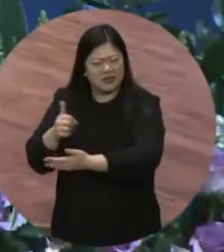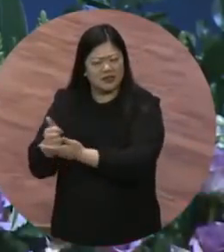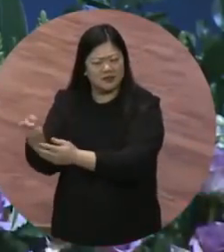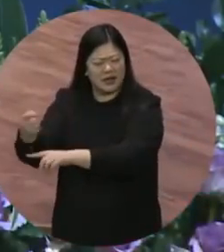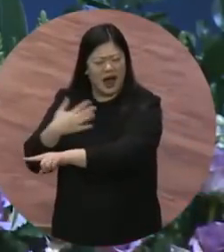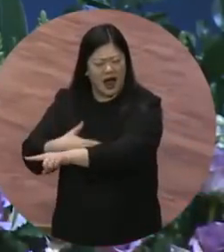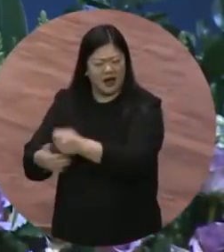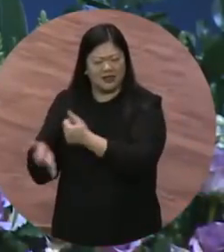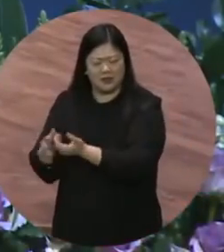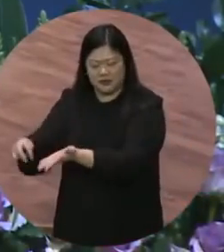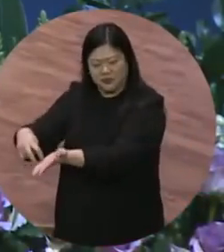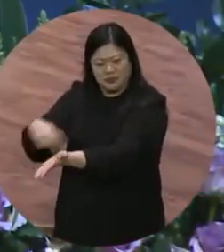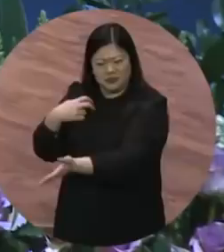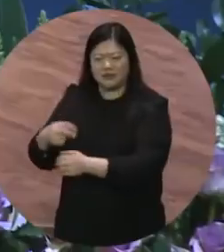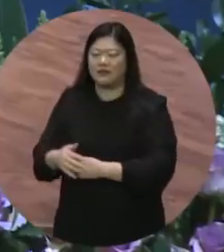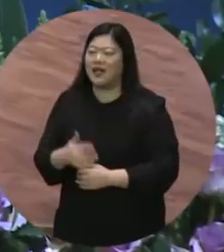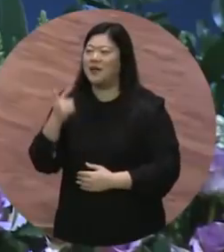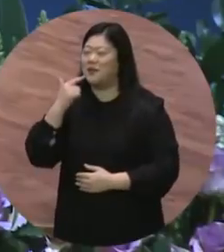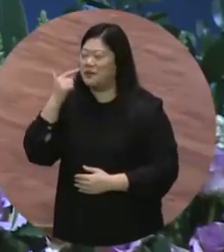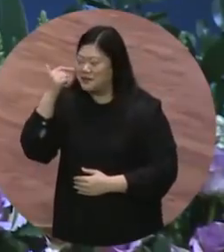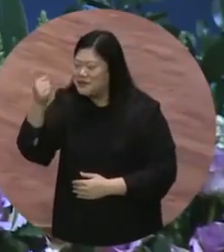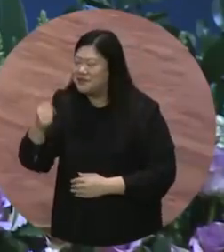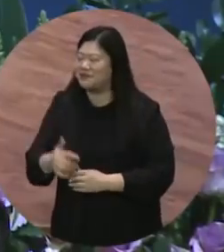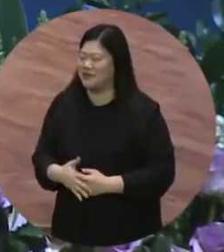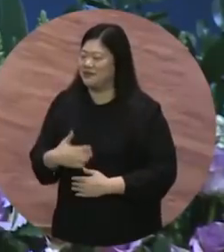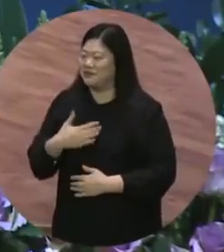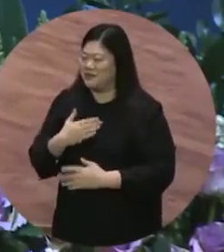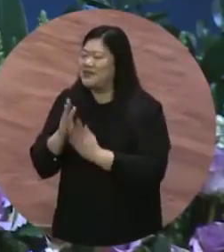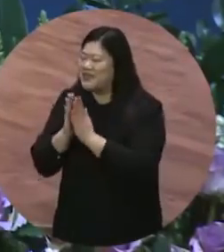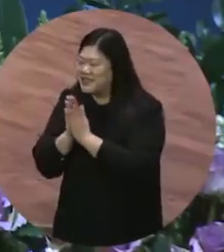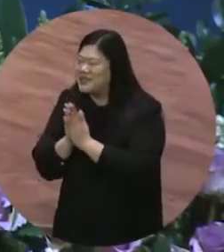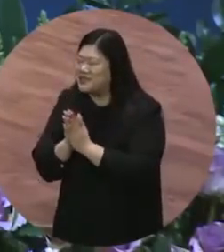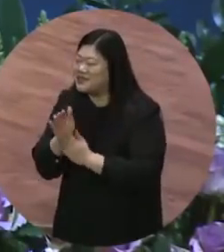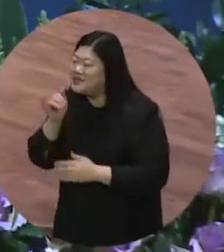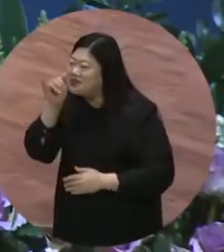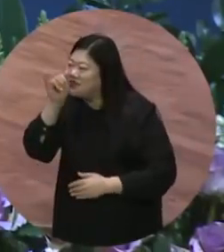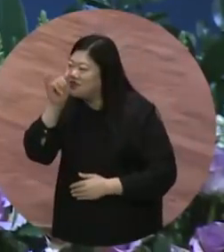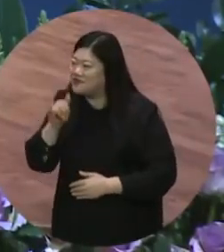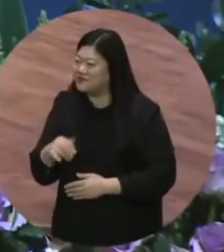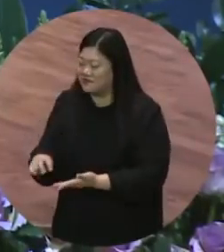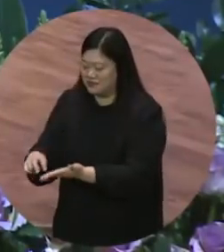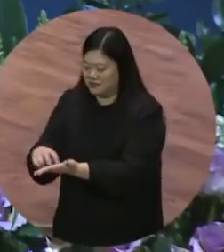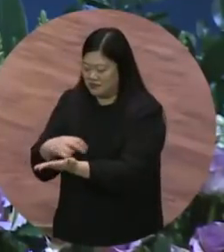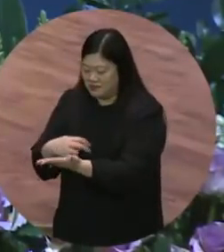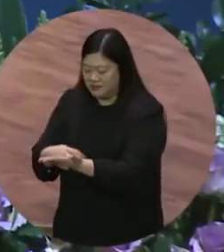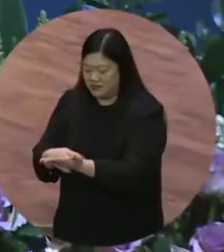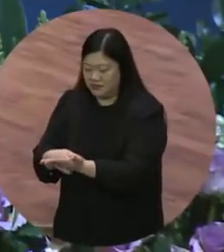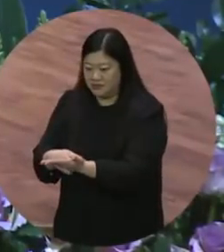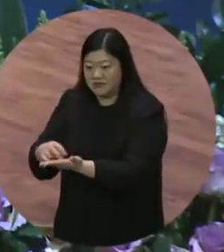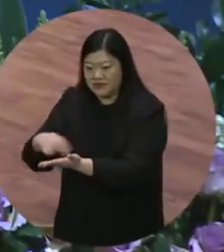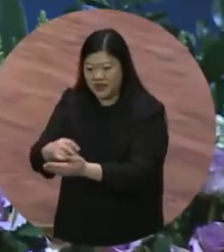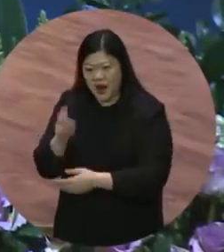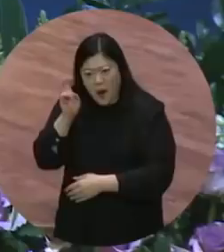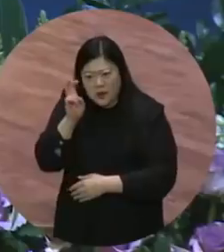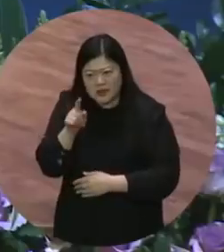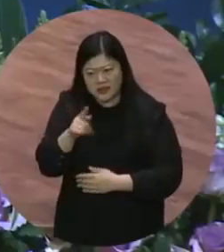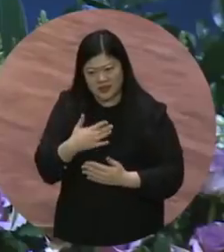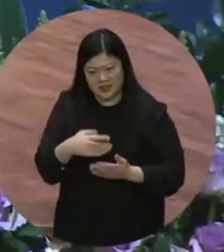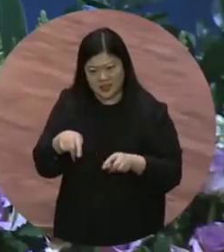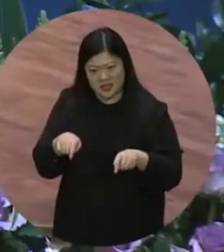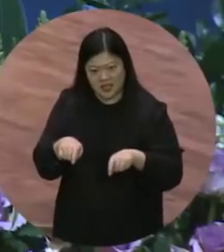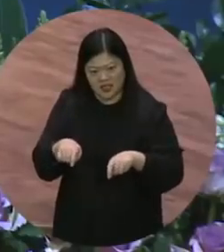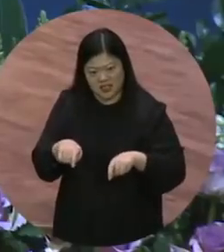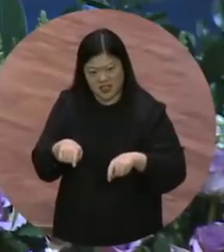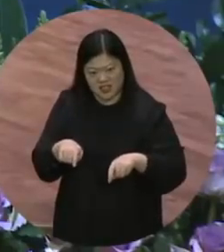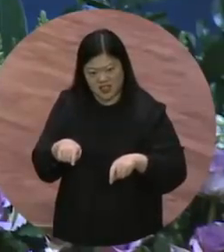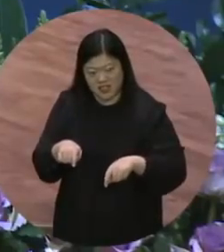제가 기도하겠습니다. 그런 메시지를 주셨습니다. 그러면서 하는 얘기가 혹시 떨리지 않으세요?